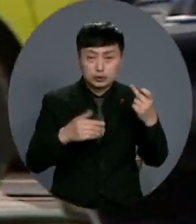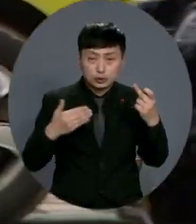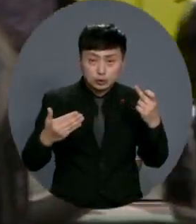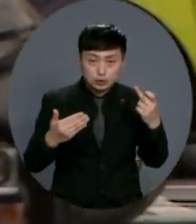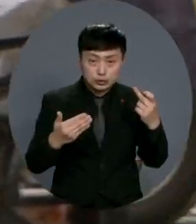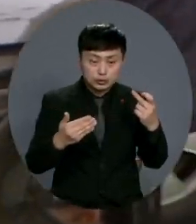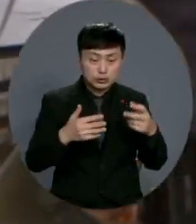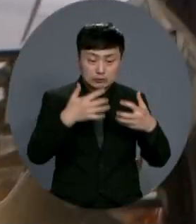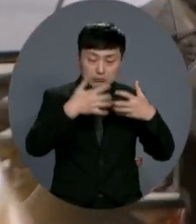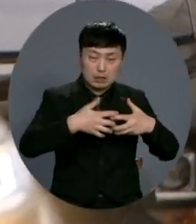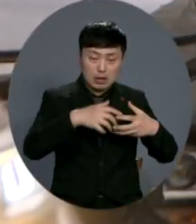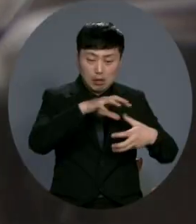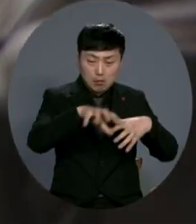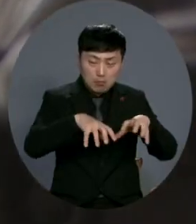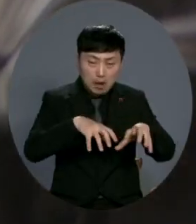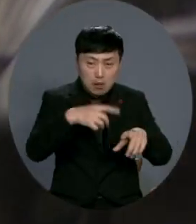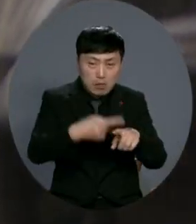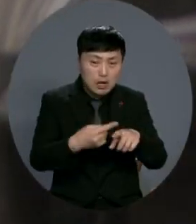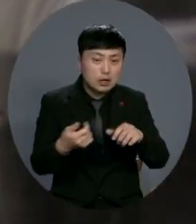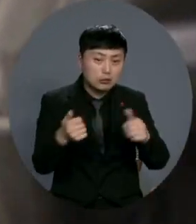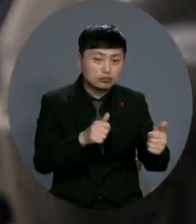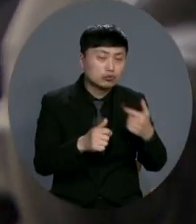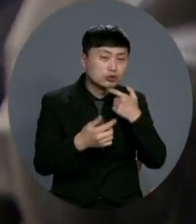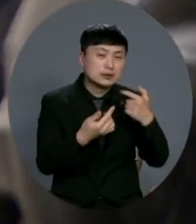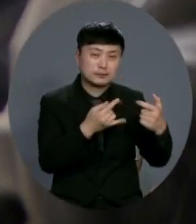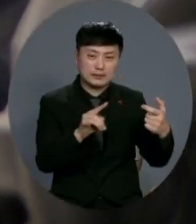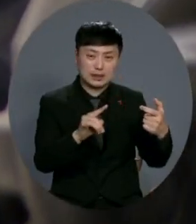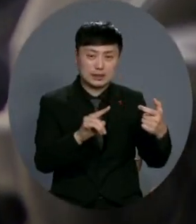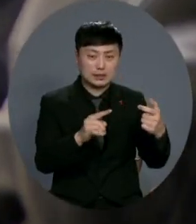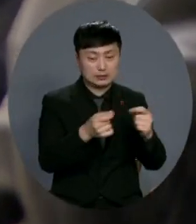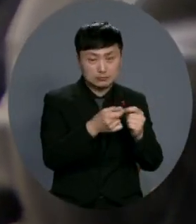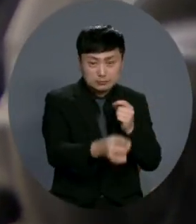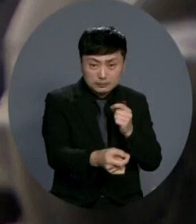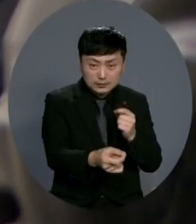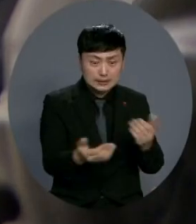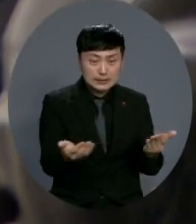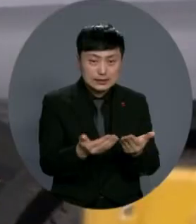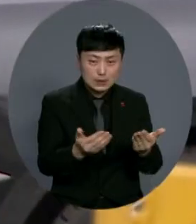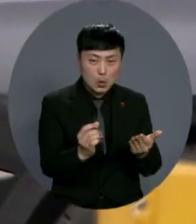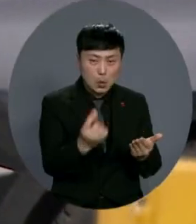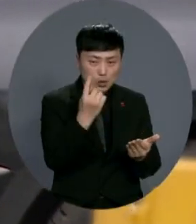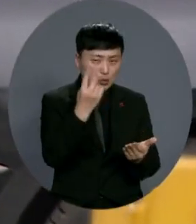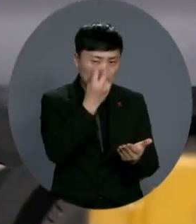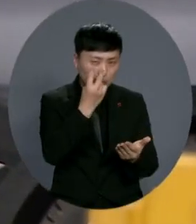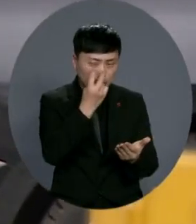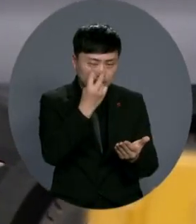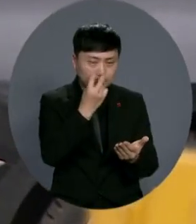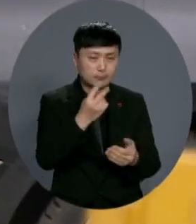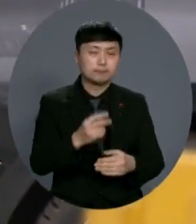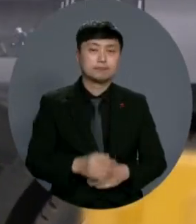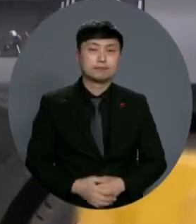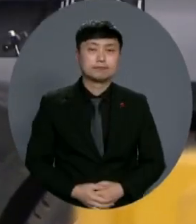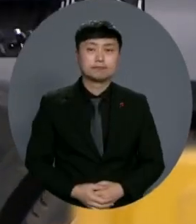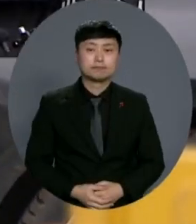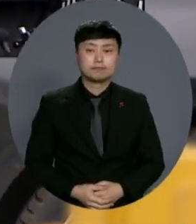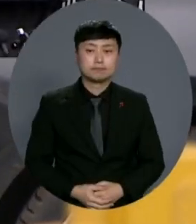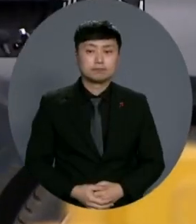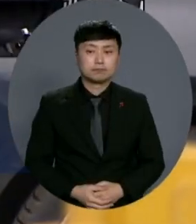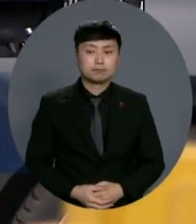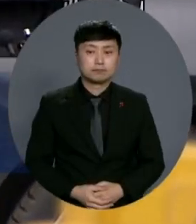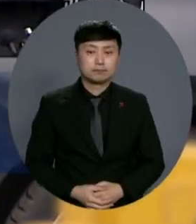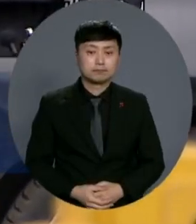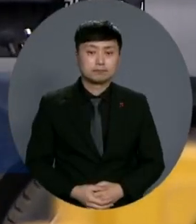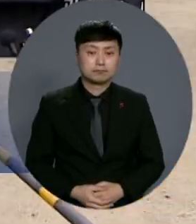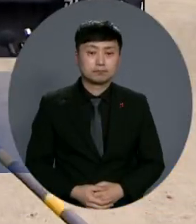설비 교체 작업을 하다 숨진 60대 하청 노동자의 정확한 사고 경위를 밝히기 위해서입니다. 어떻게